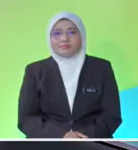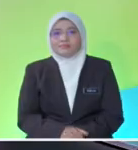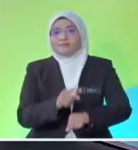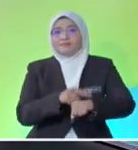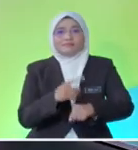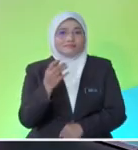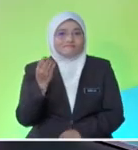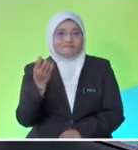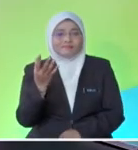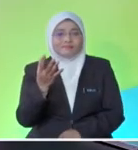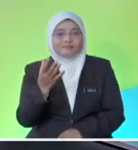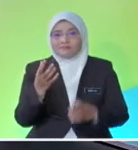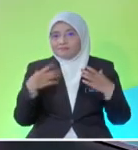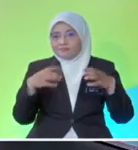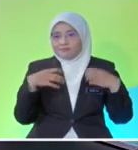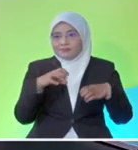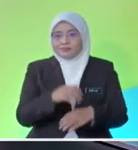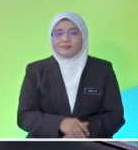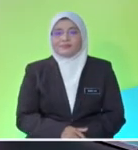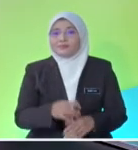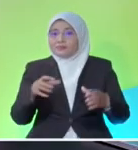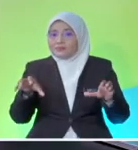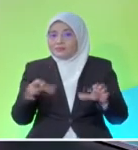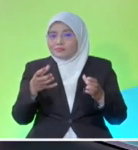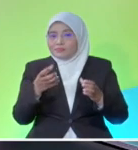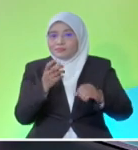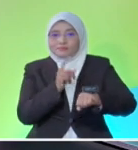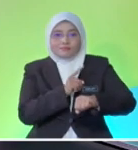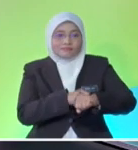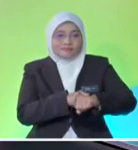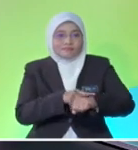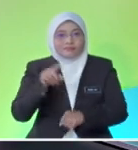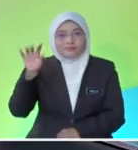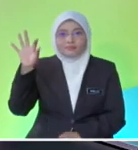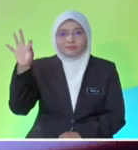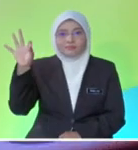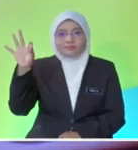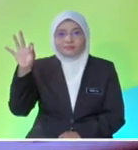lagi cikgu? Saya nak cuba lagi. Okey, baik. Kita buat pukul 9. 9.